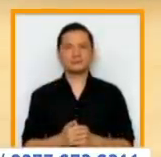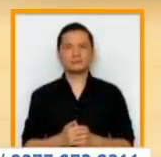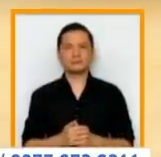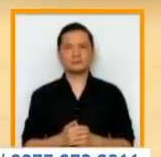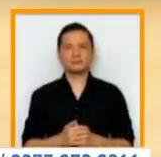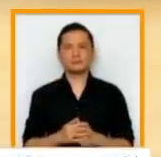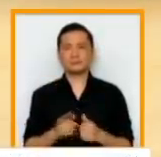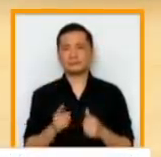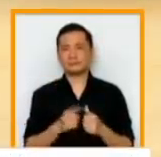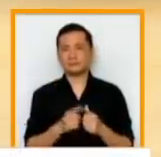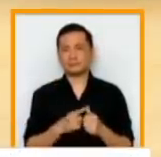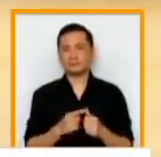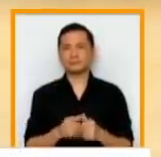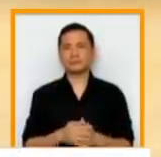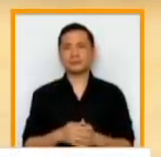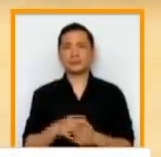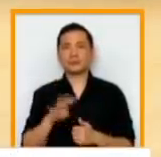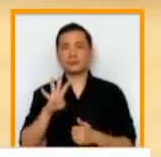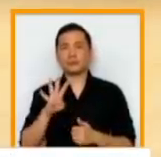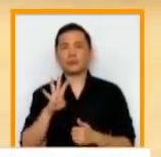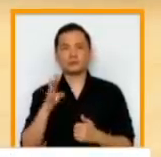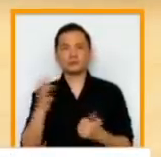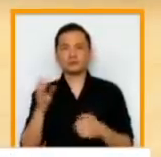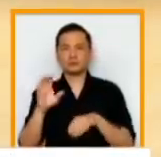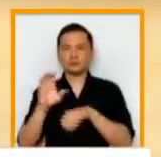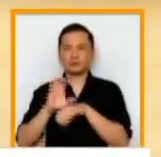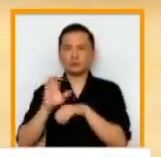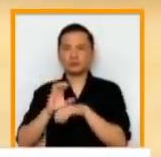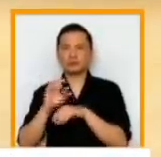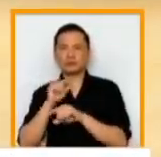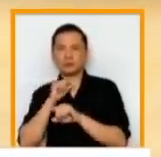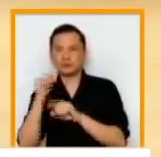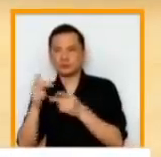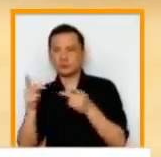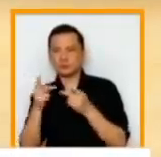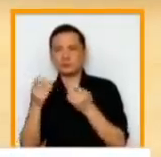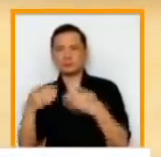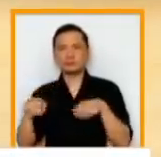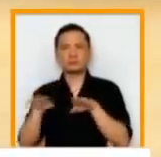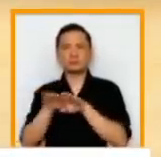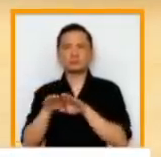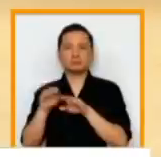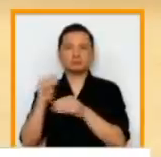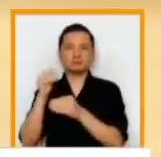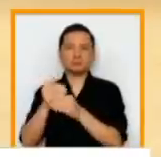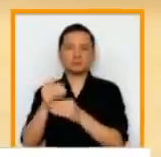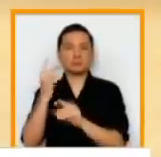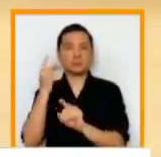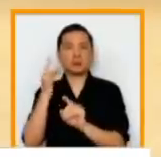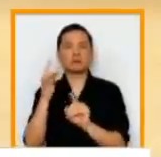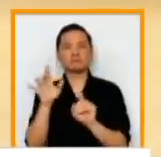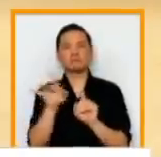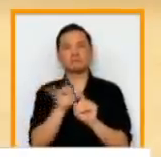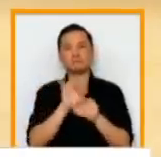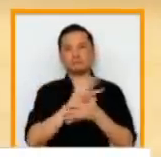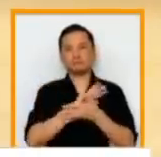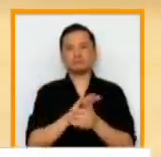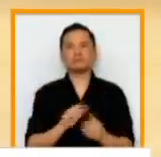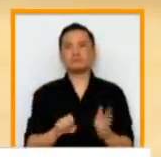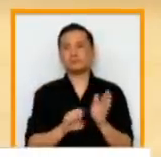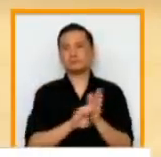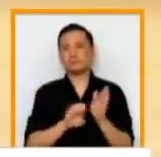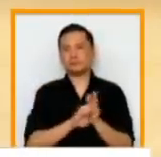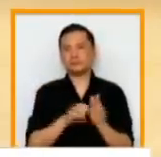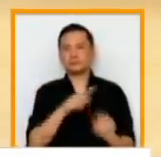na seminaryo at kumbento na ang naka-lockdown sa Quezon City dahil sa COVID-19. Sa Religious of the Virgin Mary Convent,